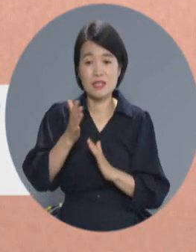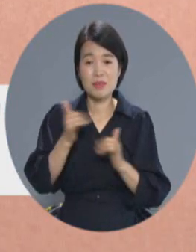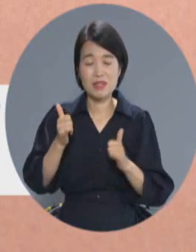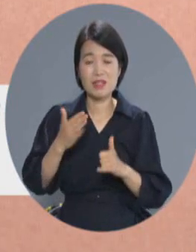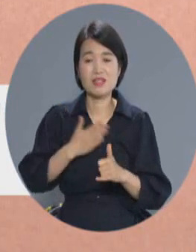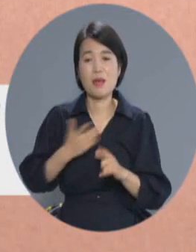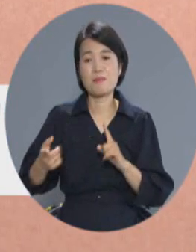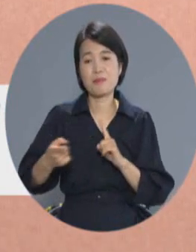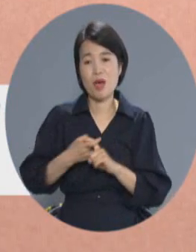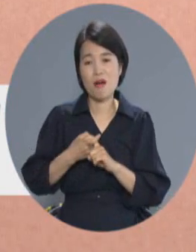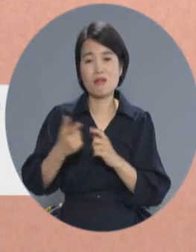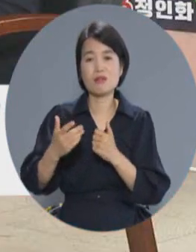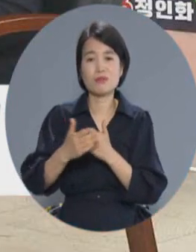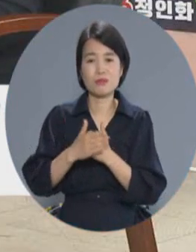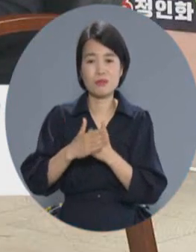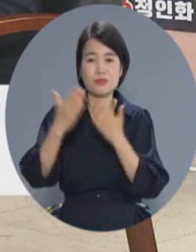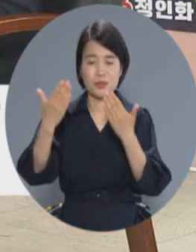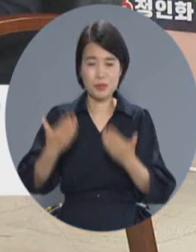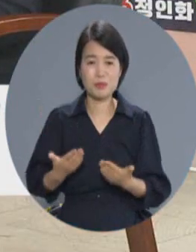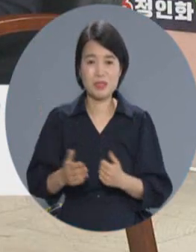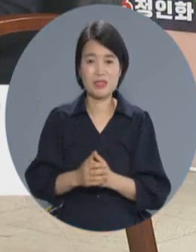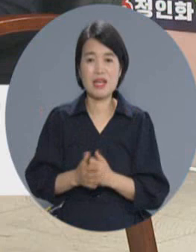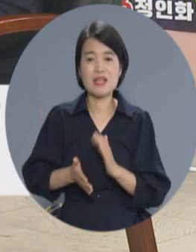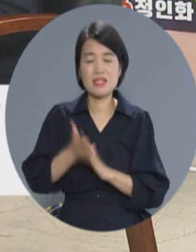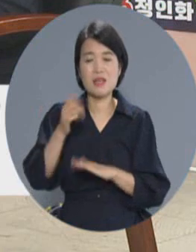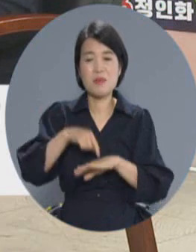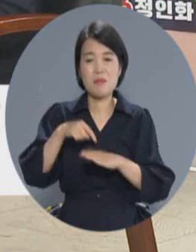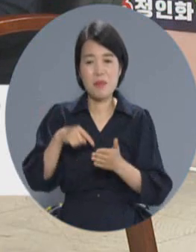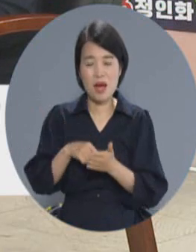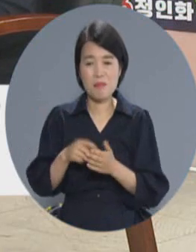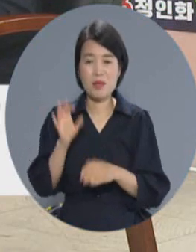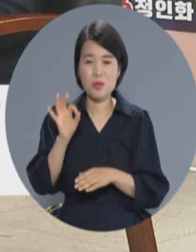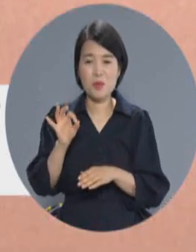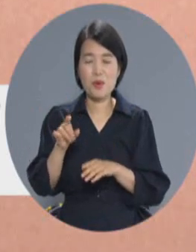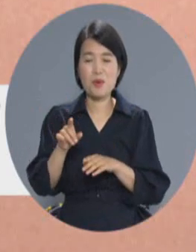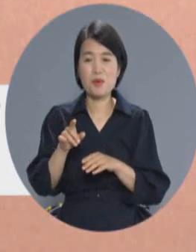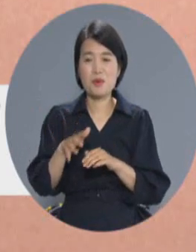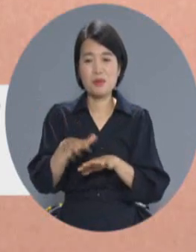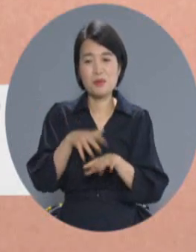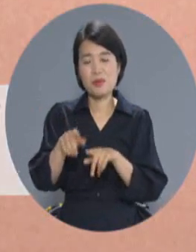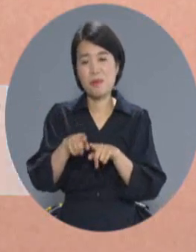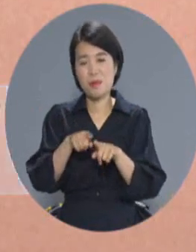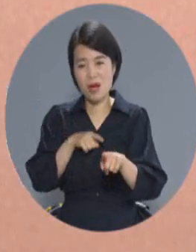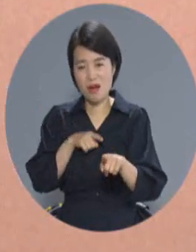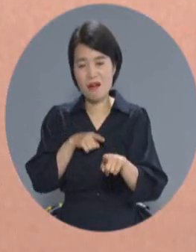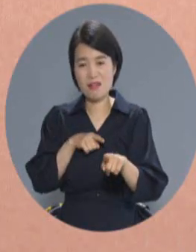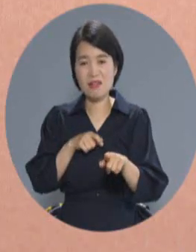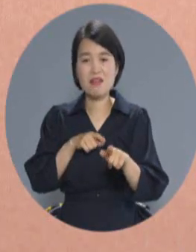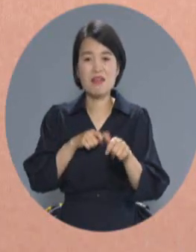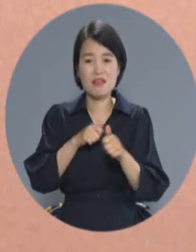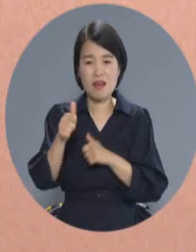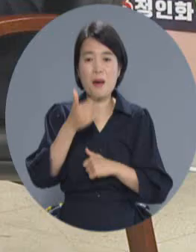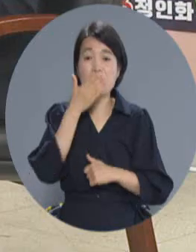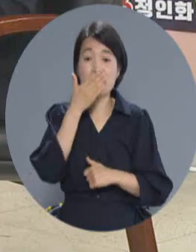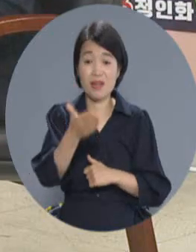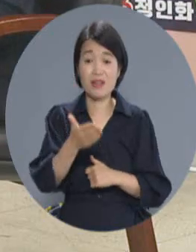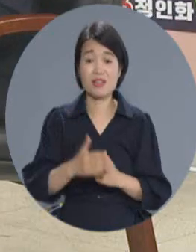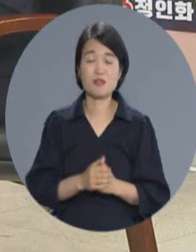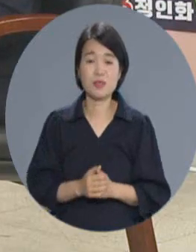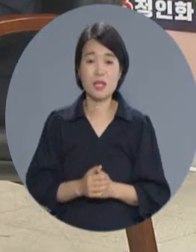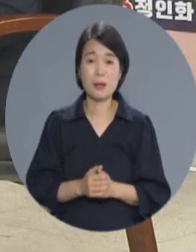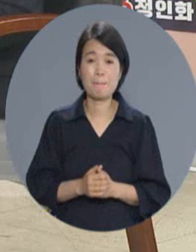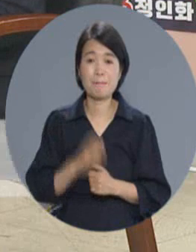편을 들어주셨습니다. 이 민심이 돈과 조직의 열쇠를 메꿔주었다 이렇게 생각을 합니다.